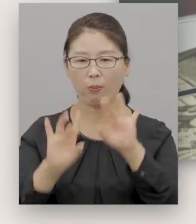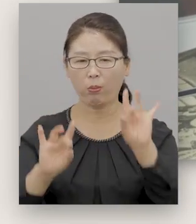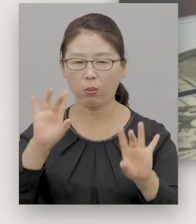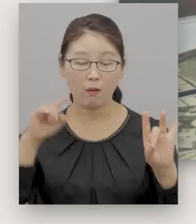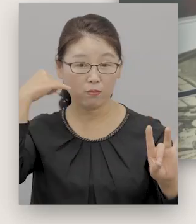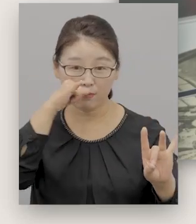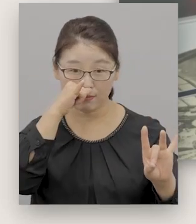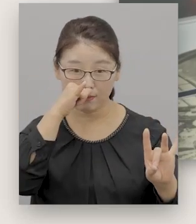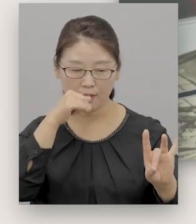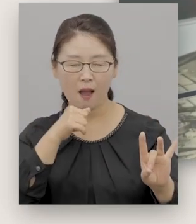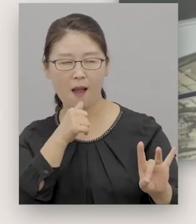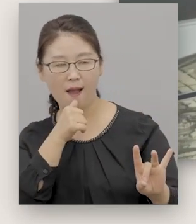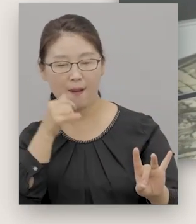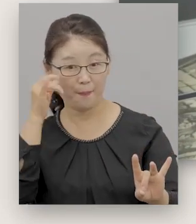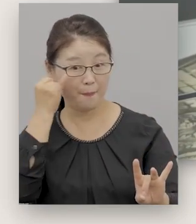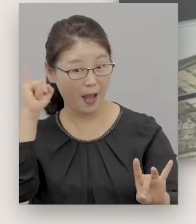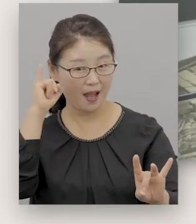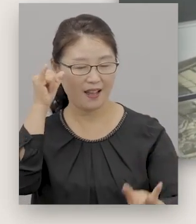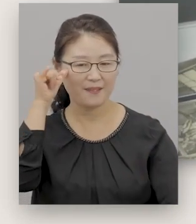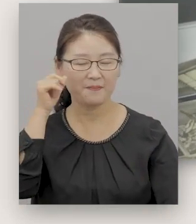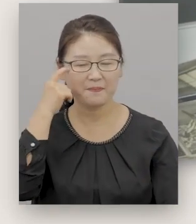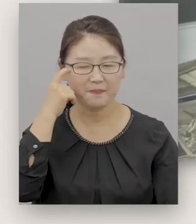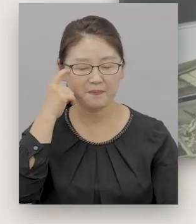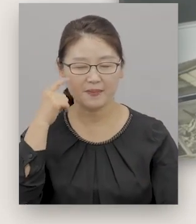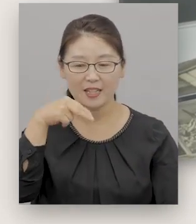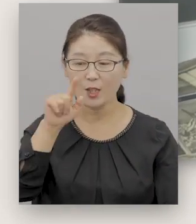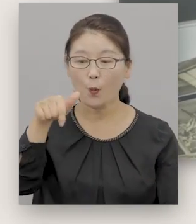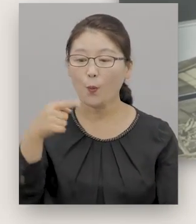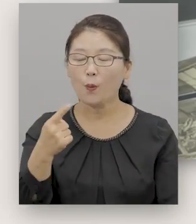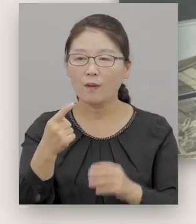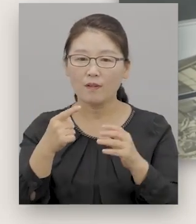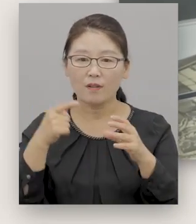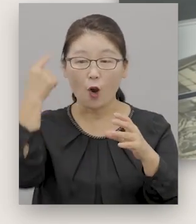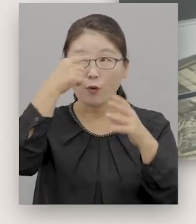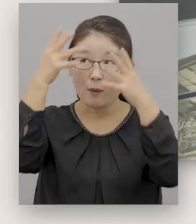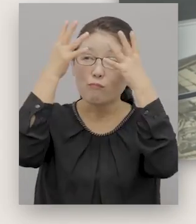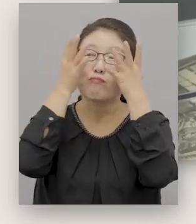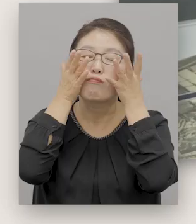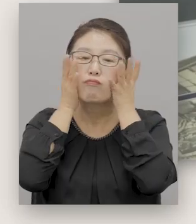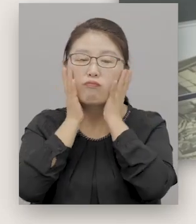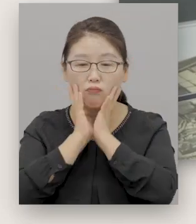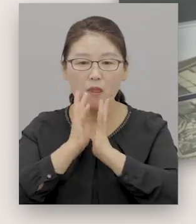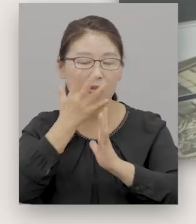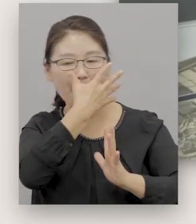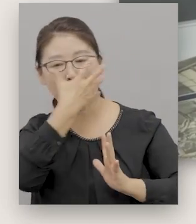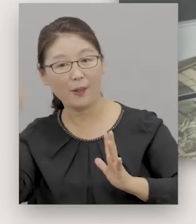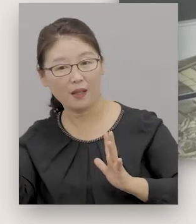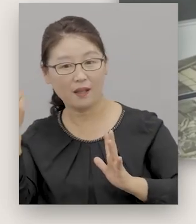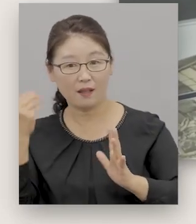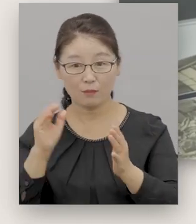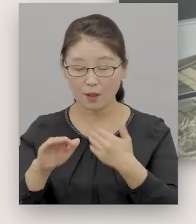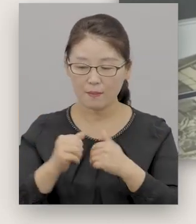현상을 발견을 하고, 그 아이디어를 착안을 해서 얼굴에다가 석고를 썼다가 빼고, 그